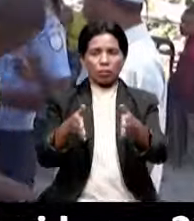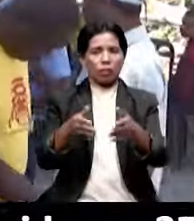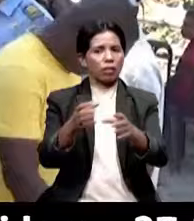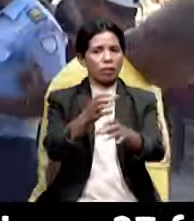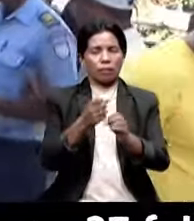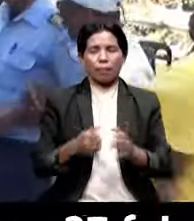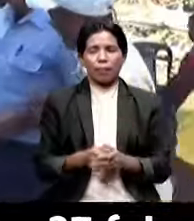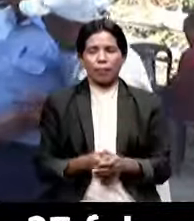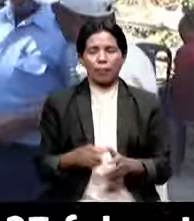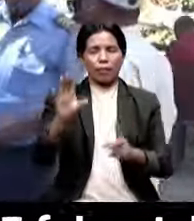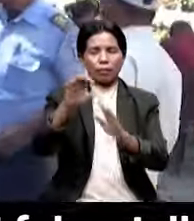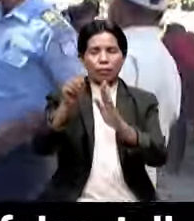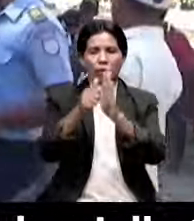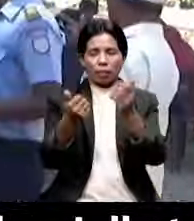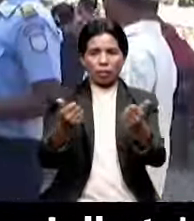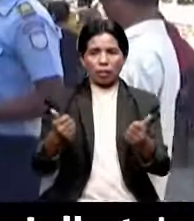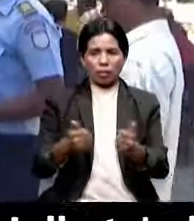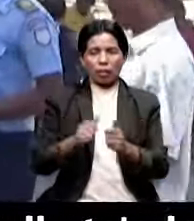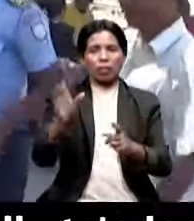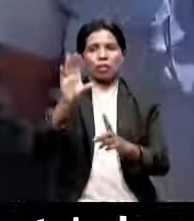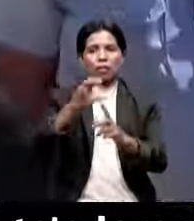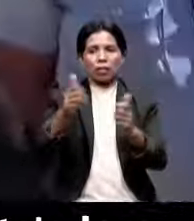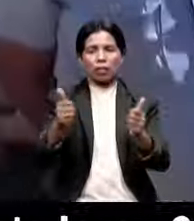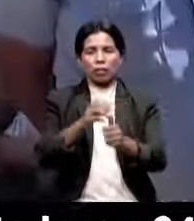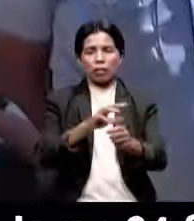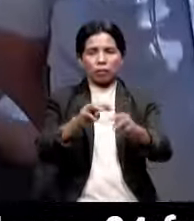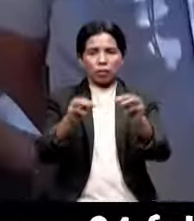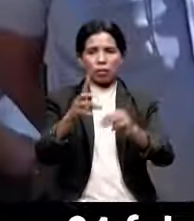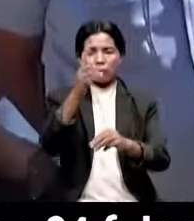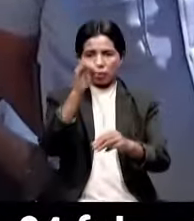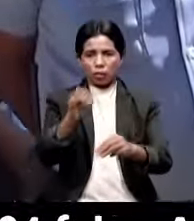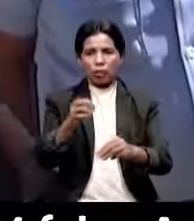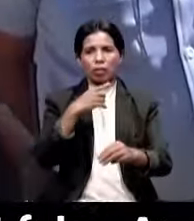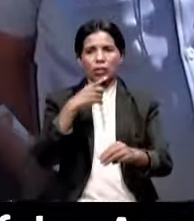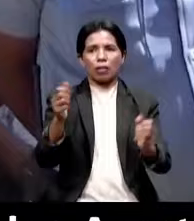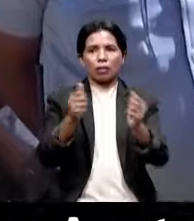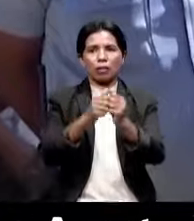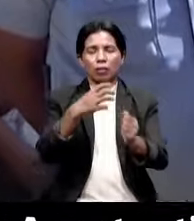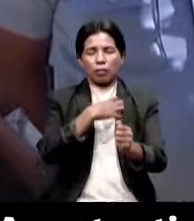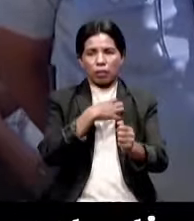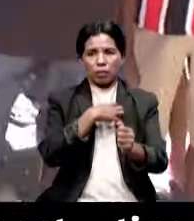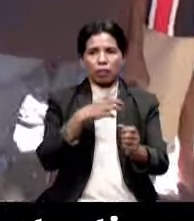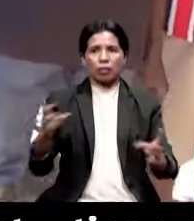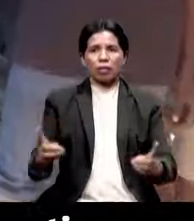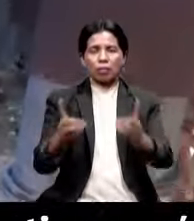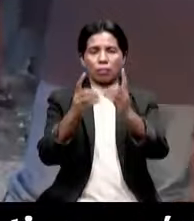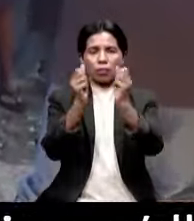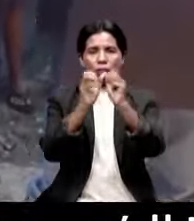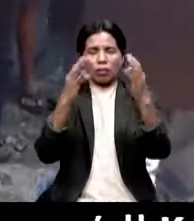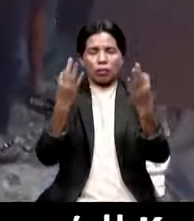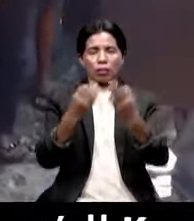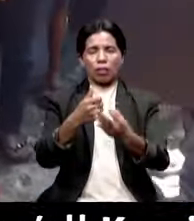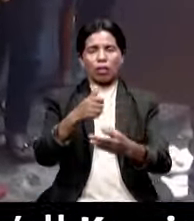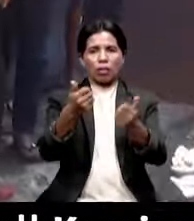O situação né, se fi aldeia Kasnafar, o se fi departamento guarda de estado município de Dili, acompanha se polícia comunitária, a suru malu ho família e a